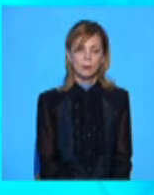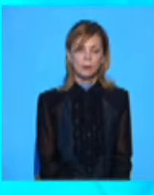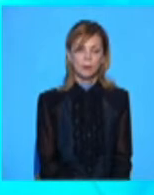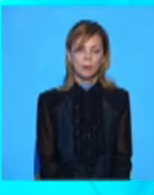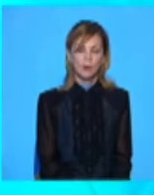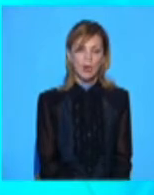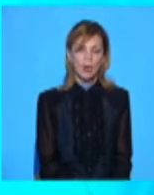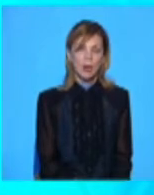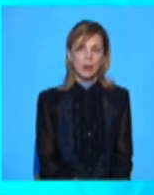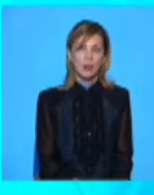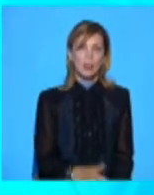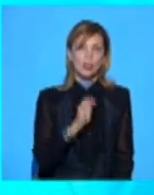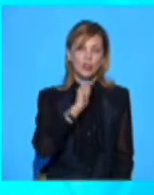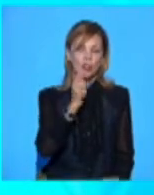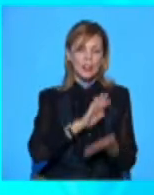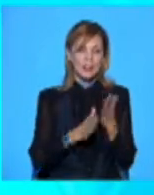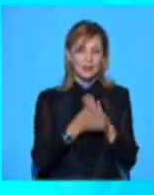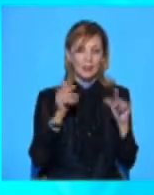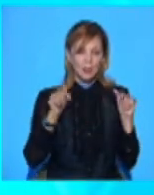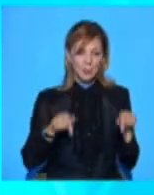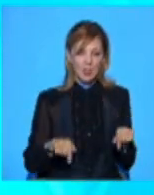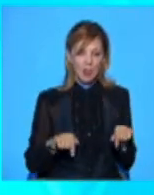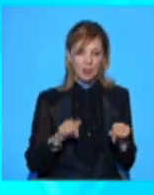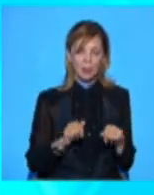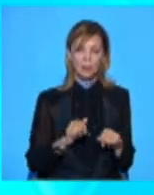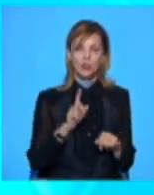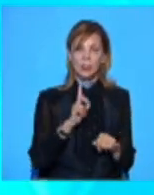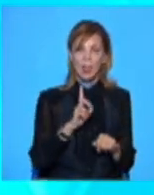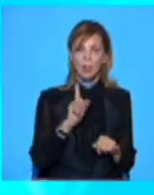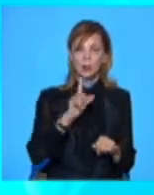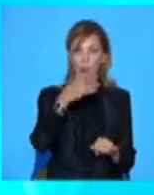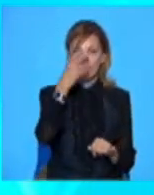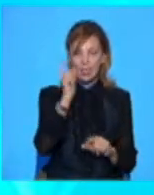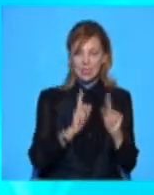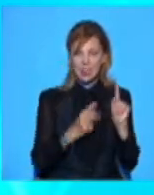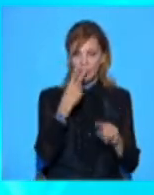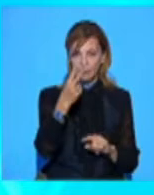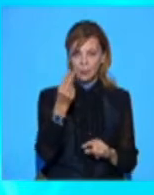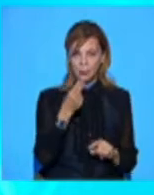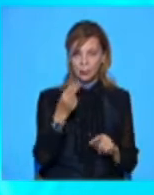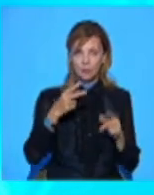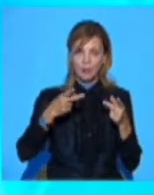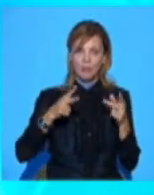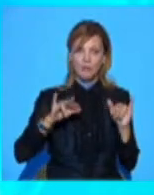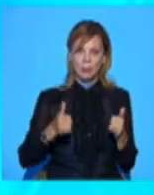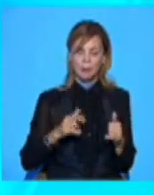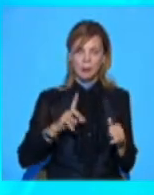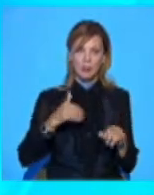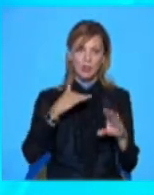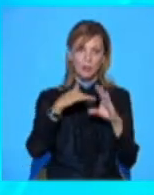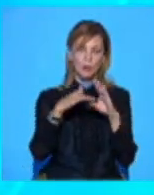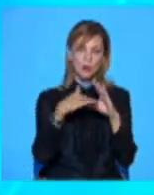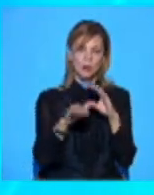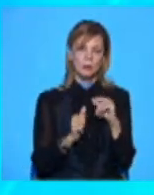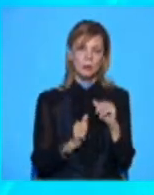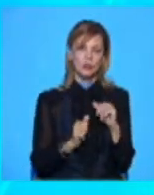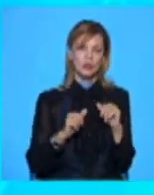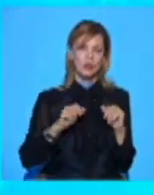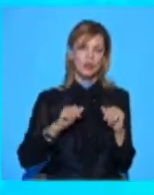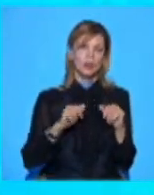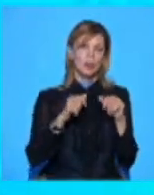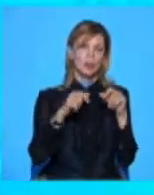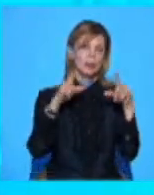Cu aceste informații, telejurnalul regional a ajuns la final, însă dacă sunteți martori unor evenimente care pot deveni o știre, ne puteți